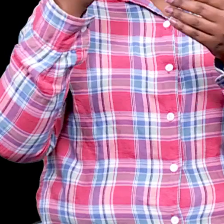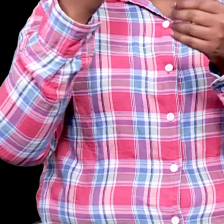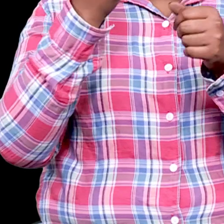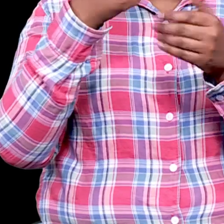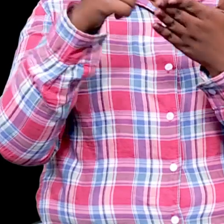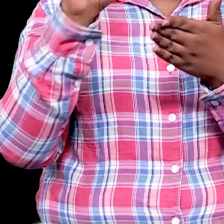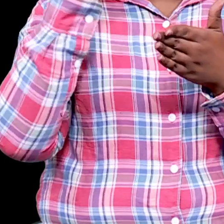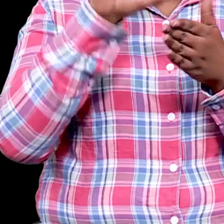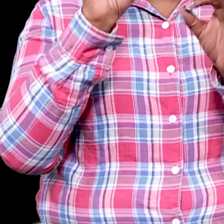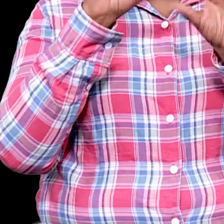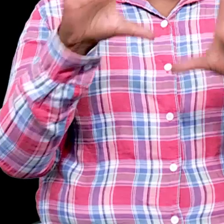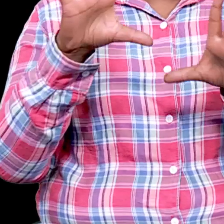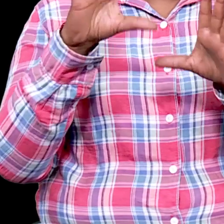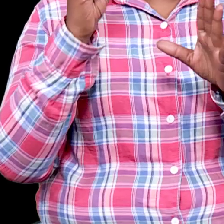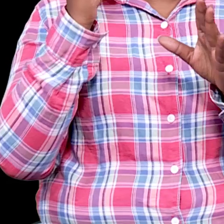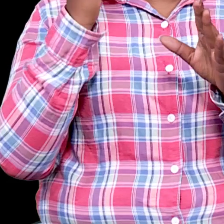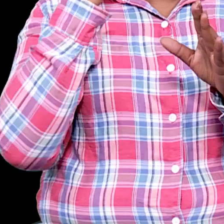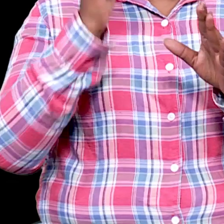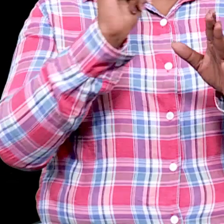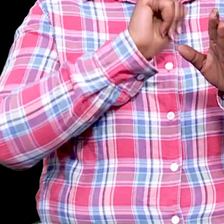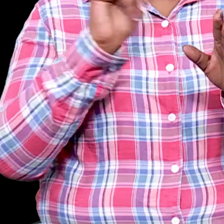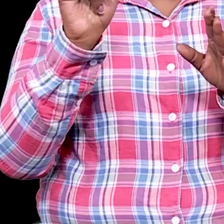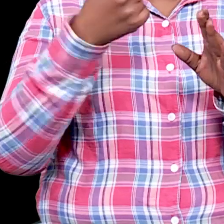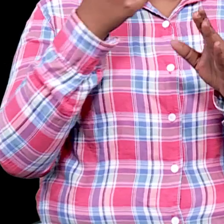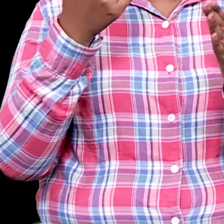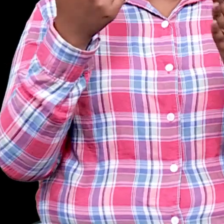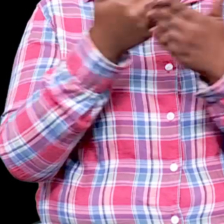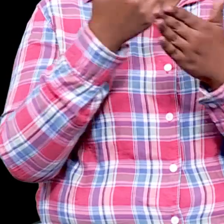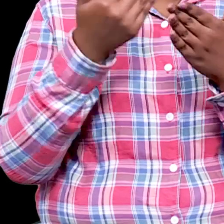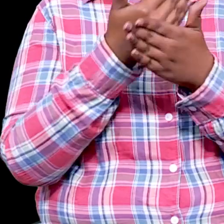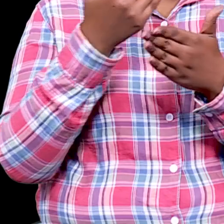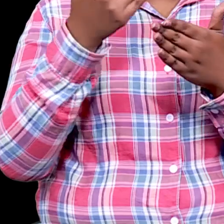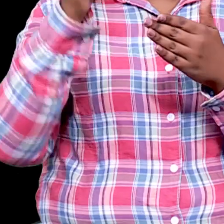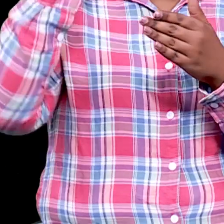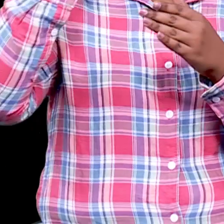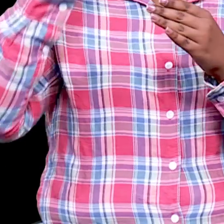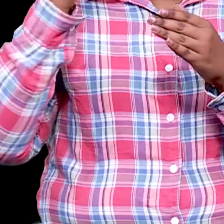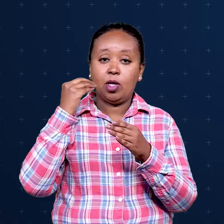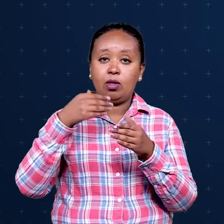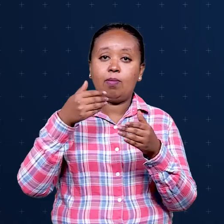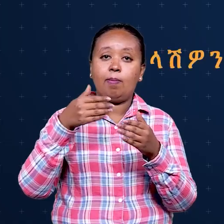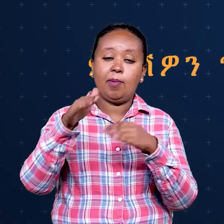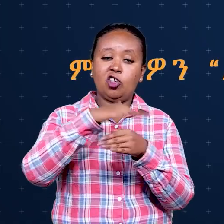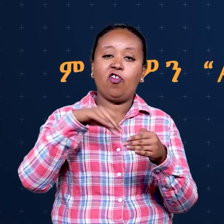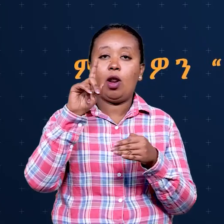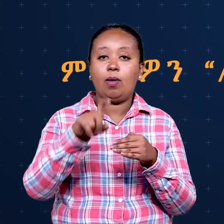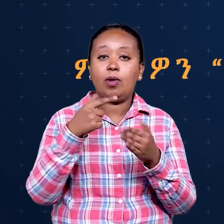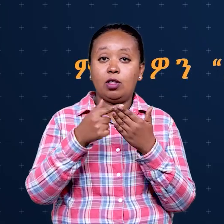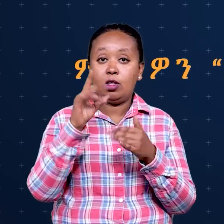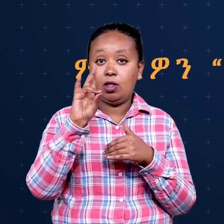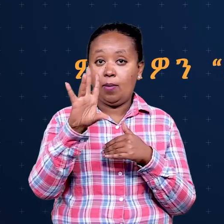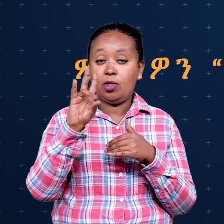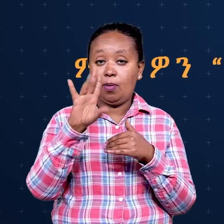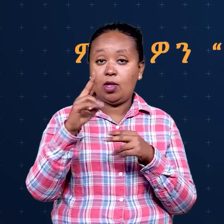ወጪ የመሸፈን ግዴታ የለባትም። ቢ የቤቱ ባለቤት ስለሆነች የእድሳቱን ወጪ መሸፈን አለባት። መልሳችሁን